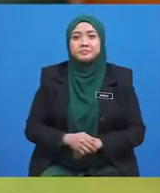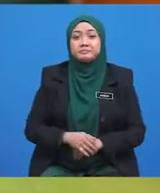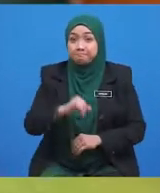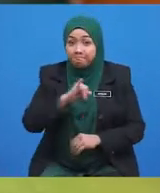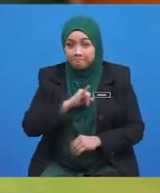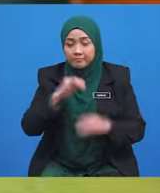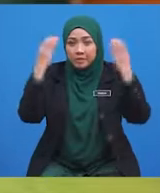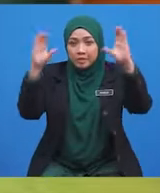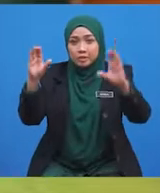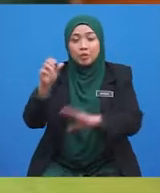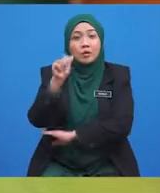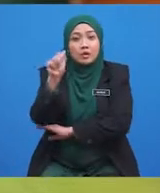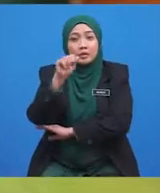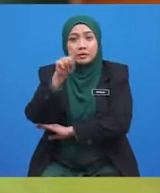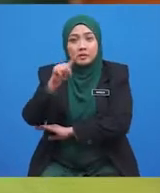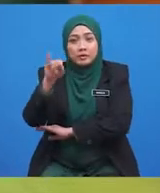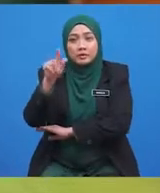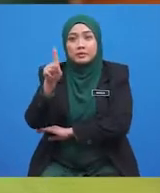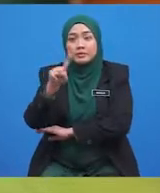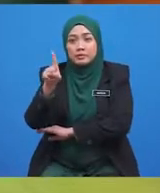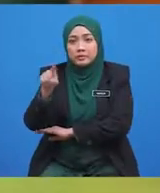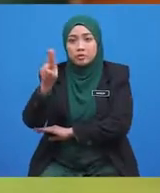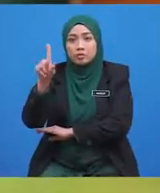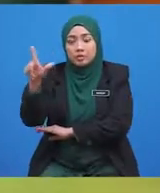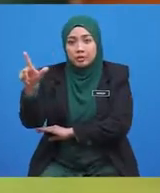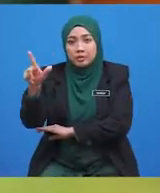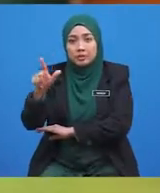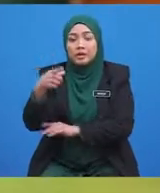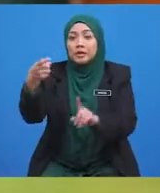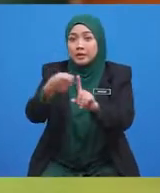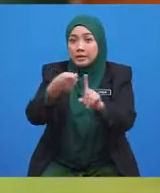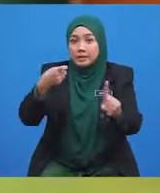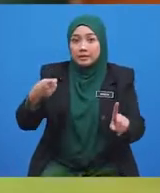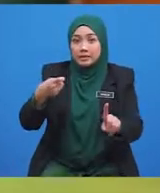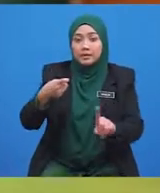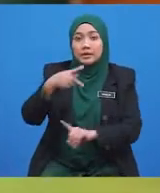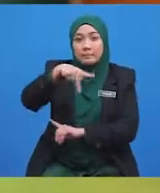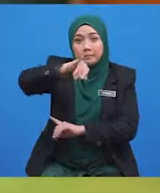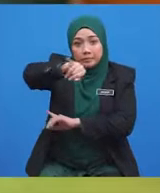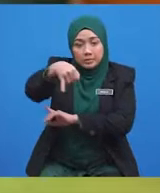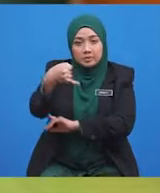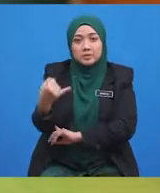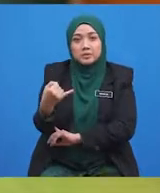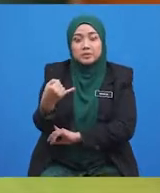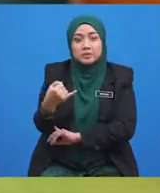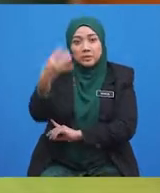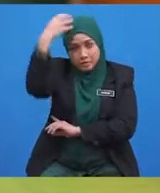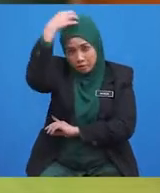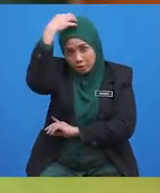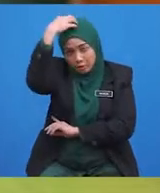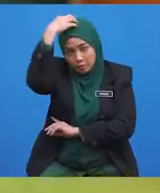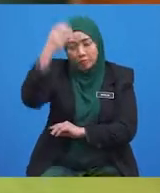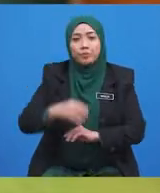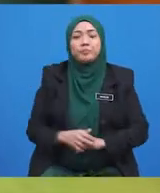Saya Cikgu Azizul bin Abdul Aziz dari SK Bukit Lanjan Damansara Perdana, Petaling Jaya,